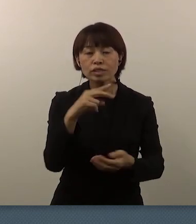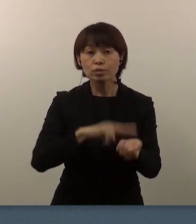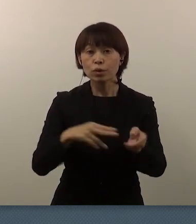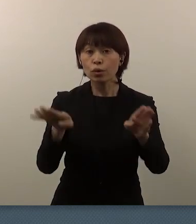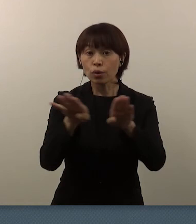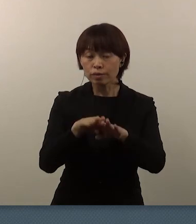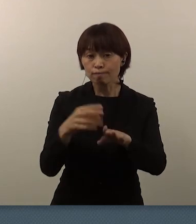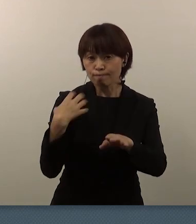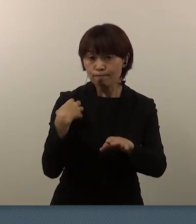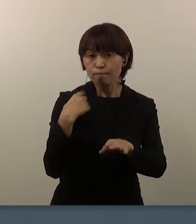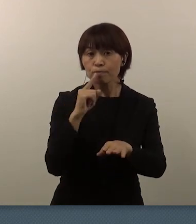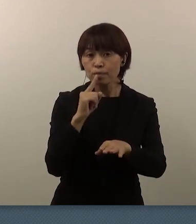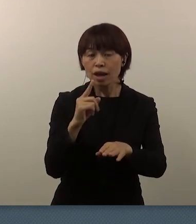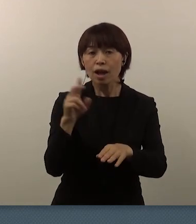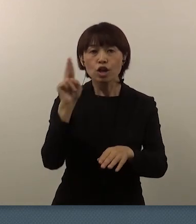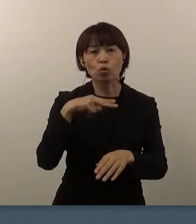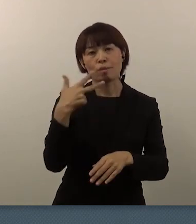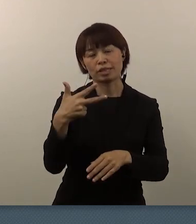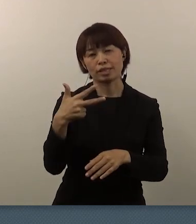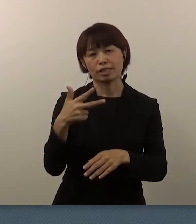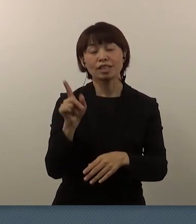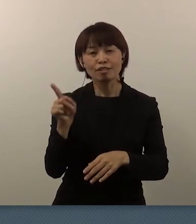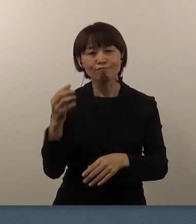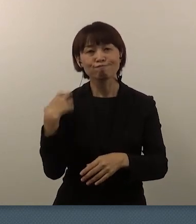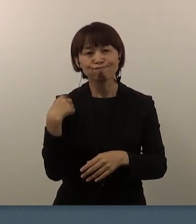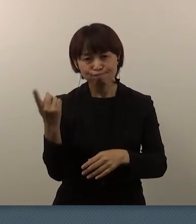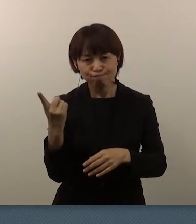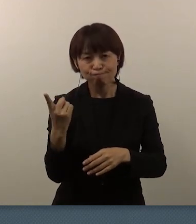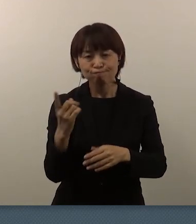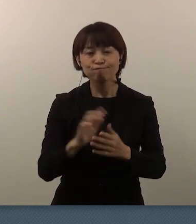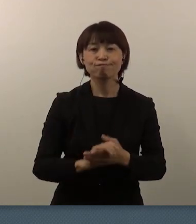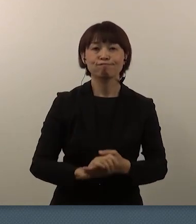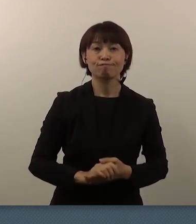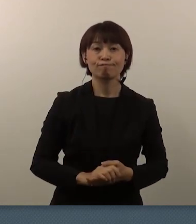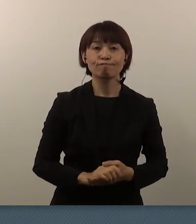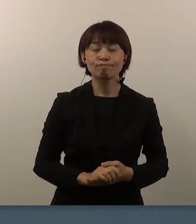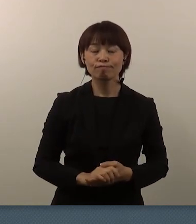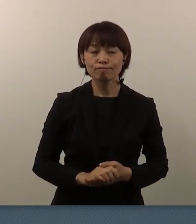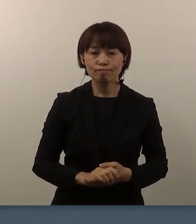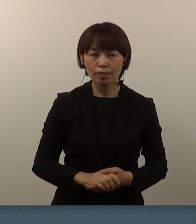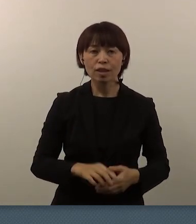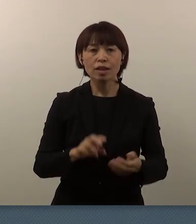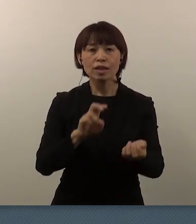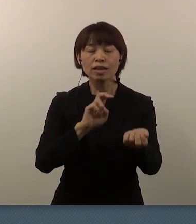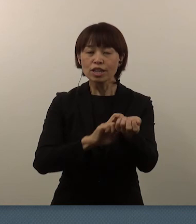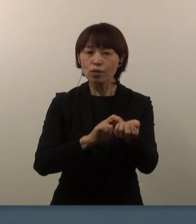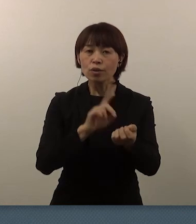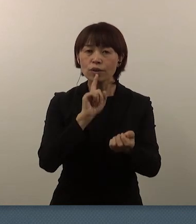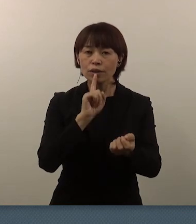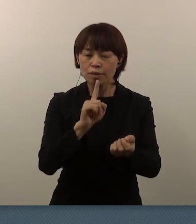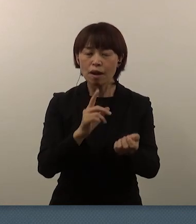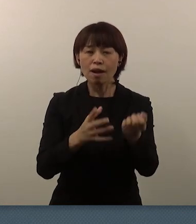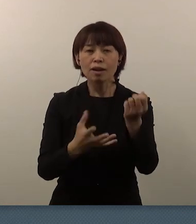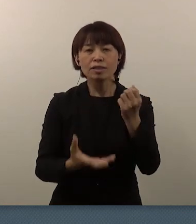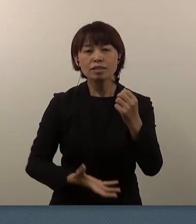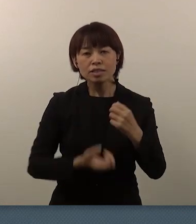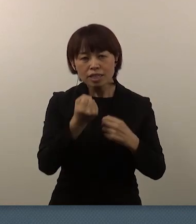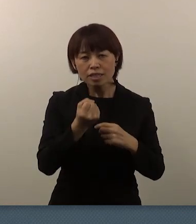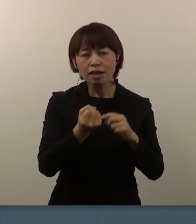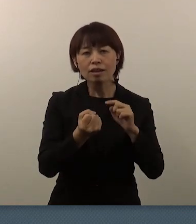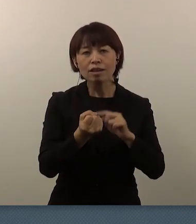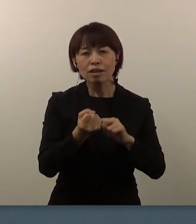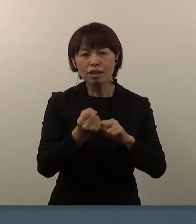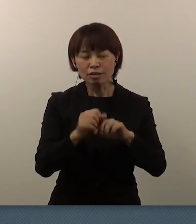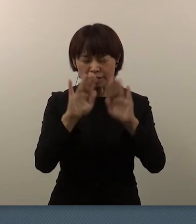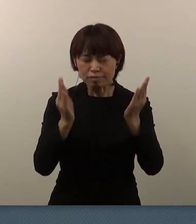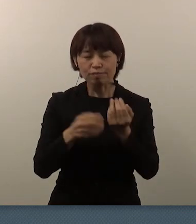。しかし医療というのは信頼といったこと、これが全てのベース